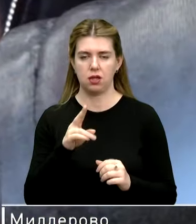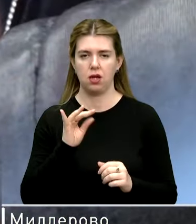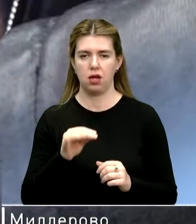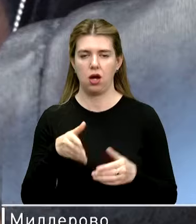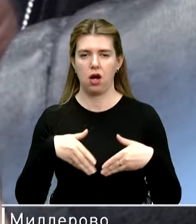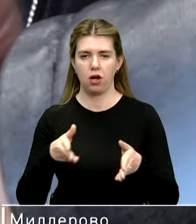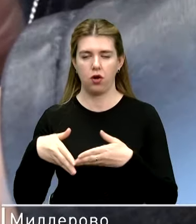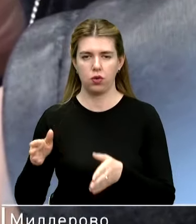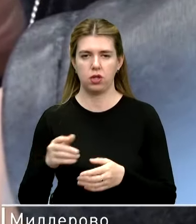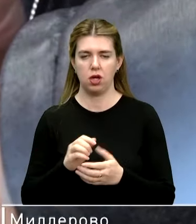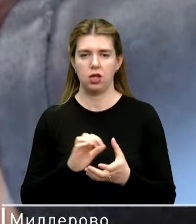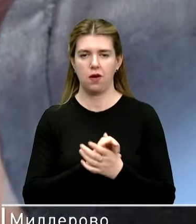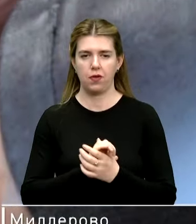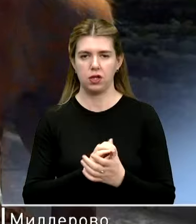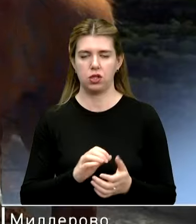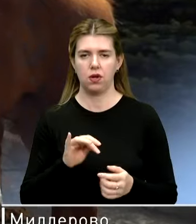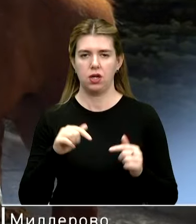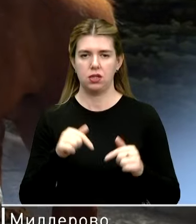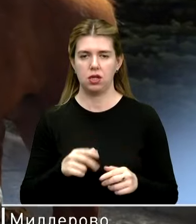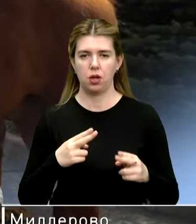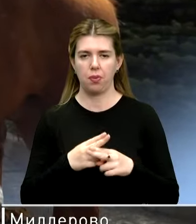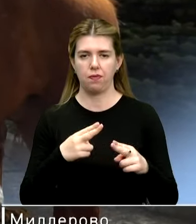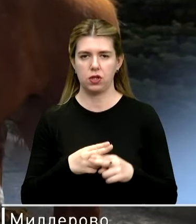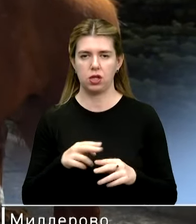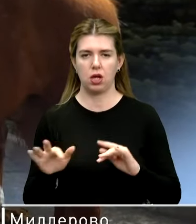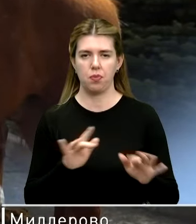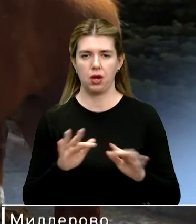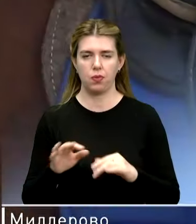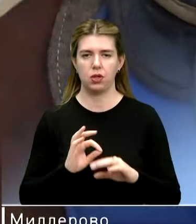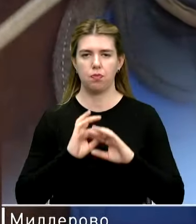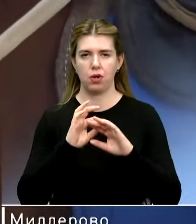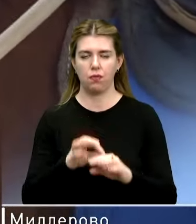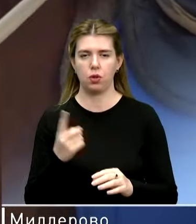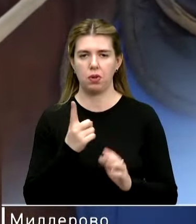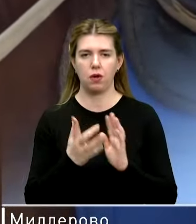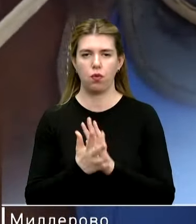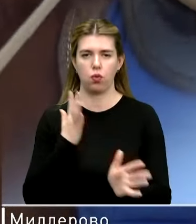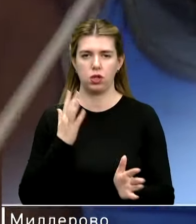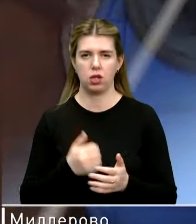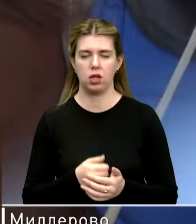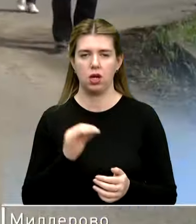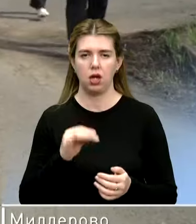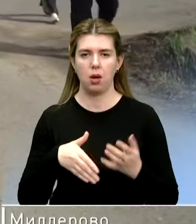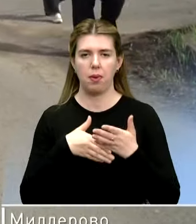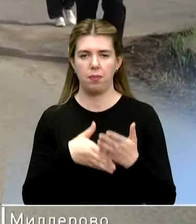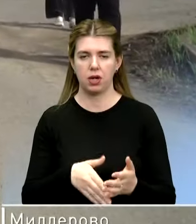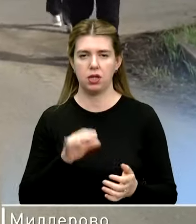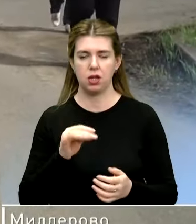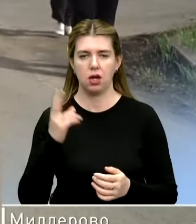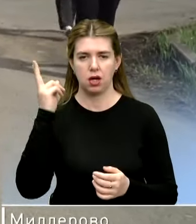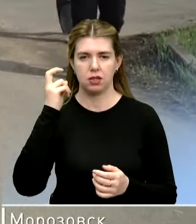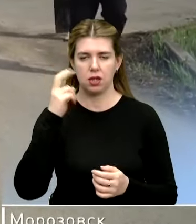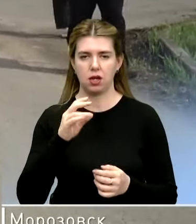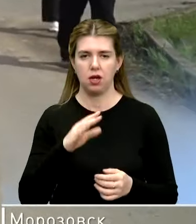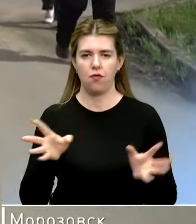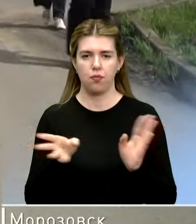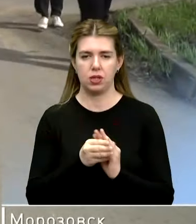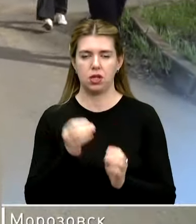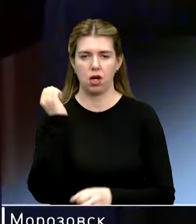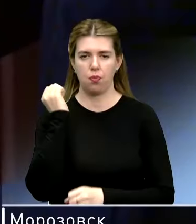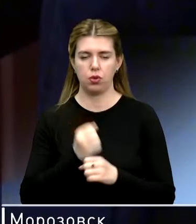и огороднические товарищества. Здесь профилактические мероприятия проводят в первую очередь. Помогают в этом и казаки. Они